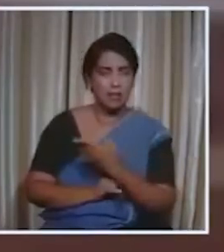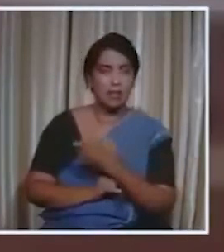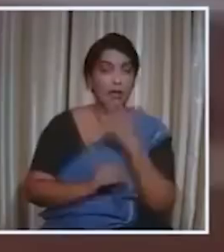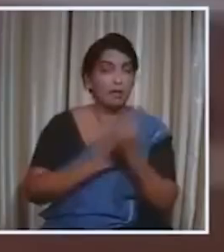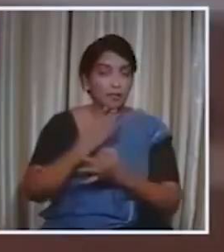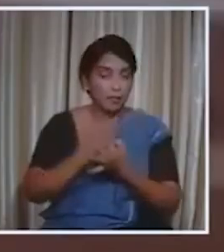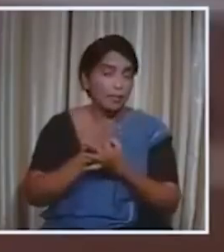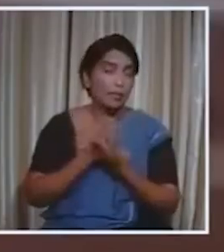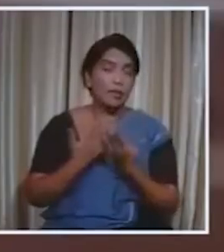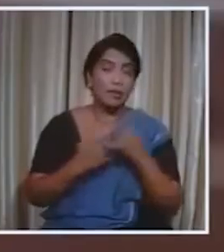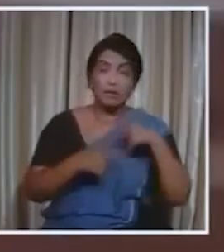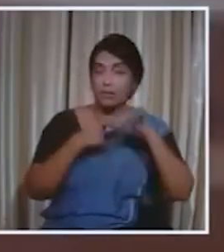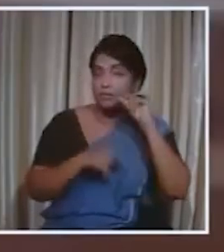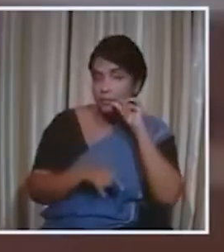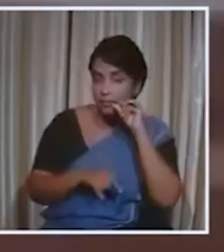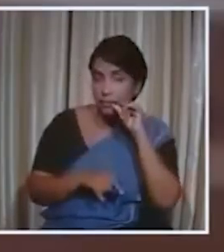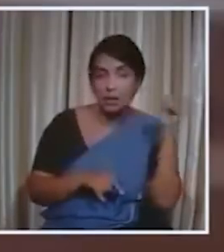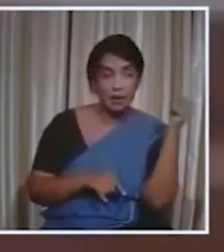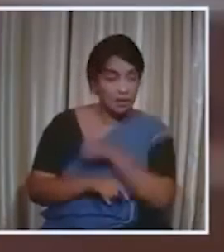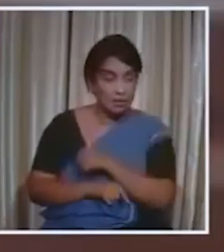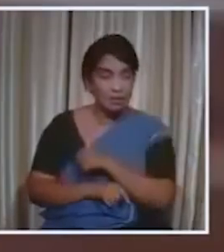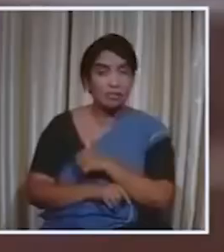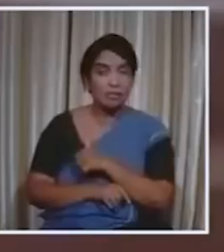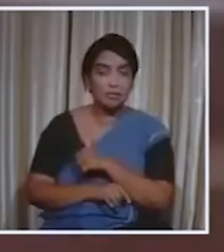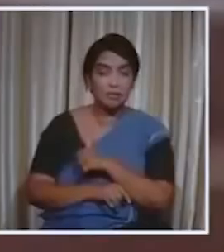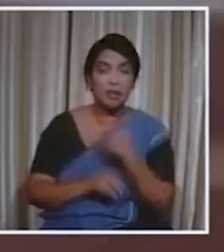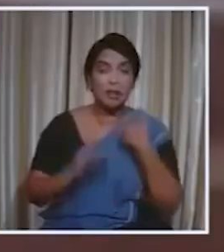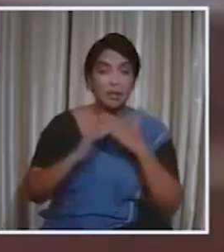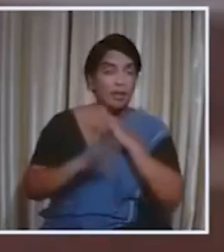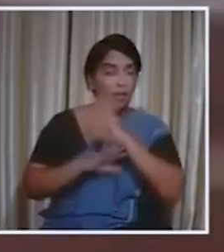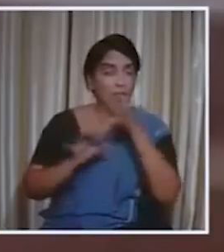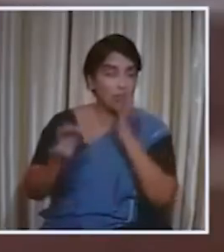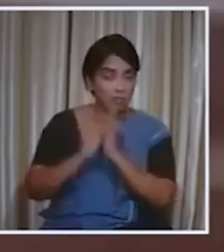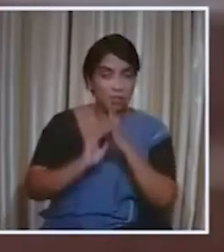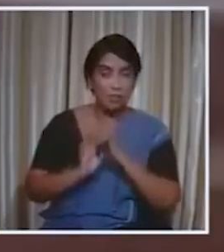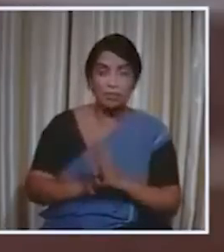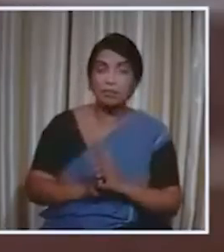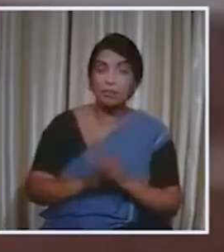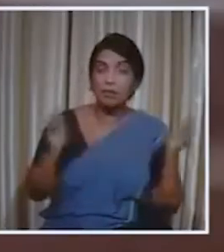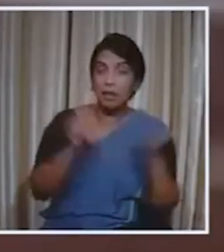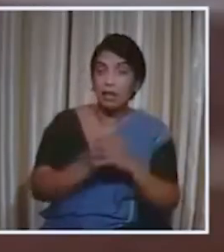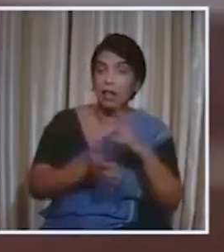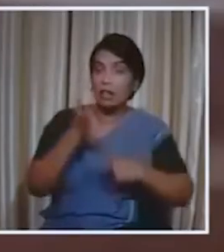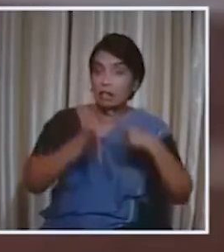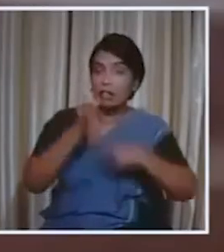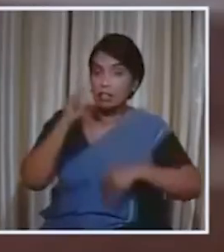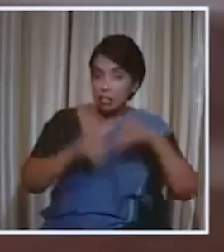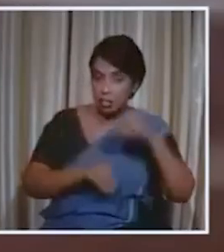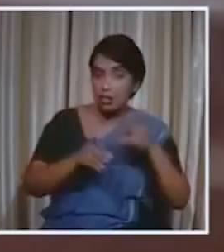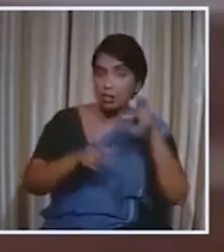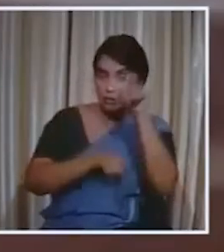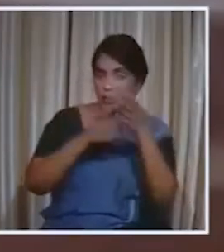කුඩුකාරයෝ ගංජකාරයෝ අරක්කු බීලා අපේ ගෙවල් විනාශ කරනකොට එව්වට පසුබිමේ හිටපු දේශපාලන පක්ෂත් මේක ඇතුලේ